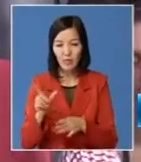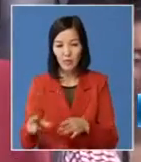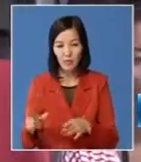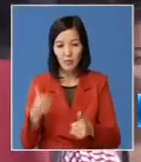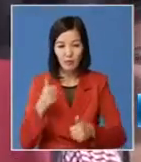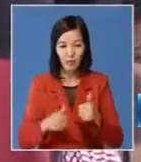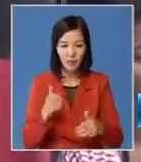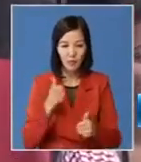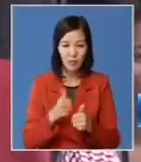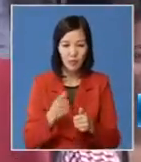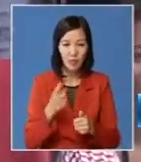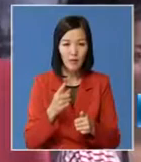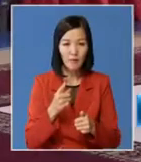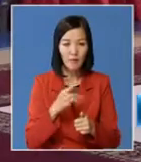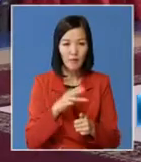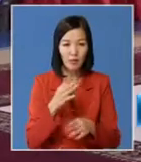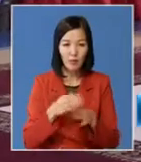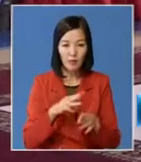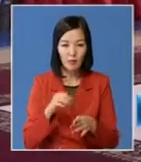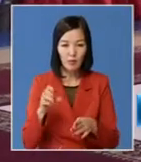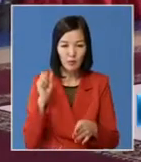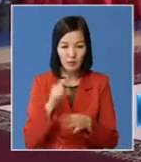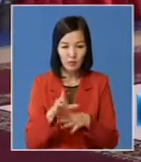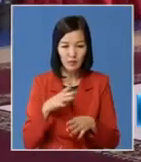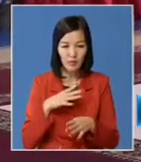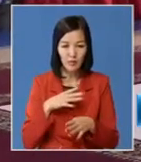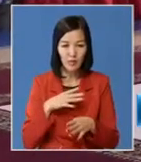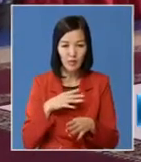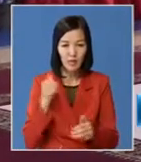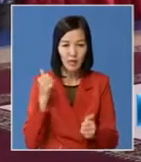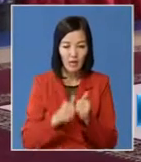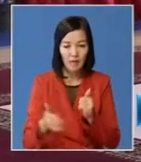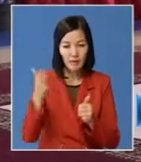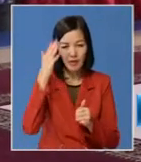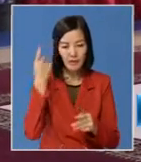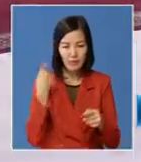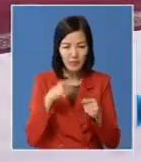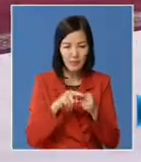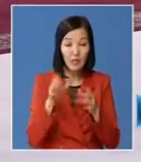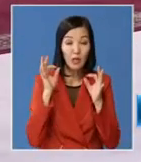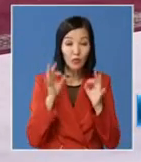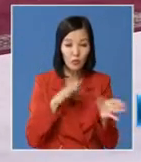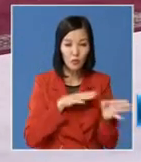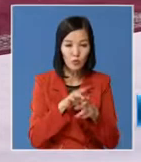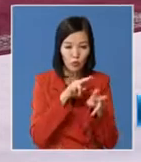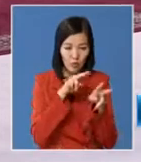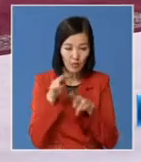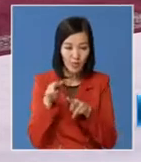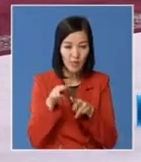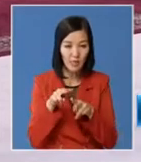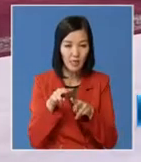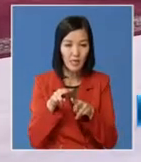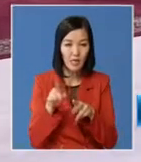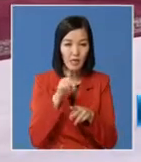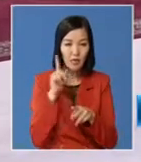жатыр. Әрбір жаттығу 1,5 минуттан аспауы керек. Қазылар құрамы әрбір әдістің техникалық тұрғыда дұрыс орындалуын қадағалайды. Кейбір